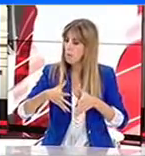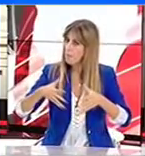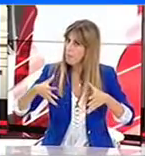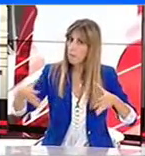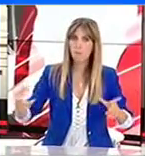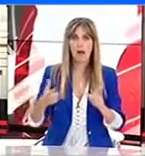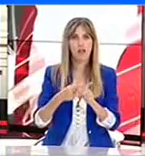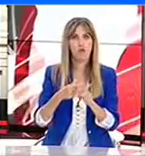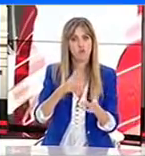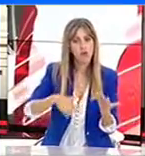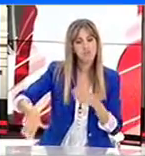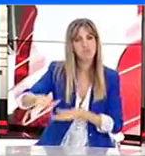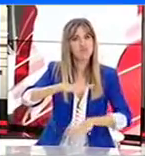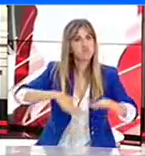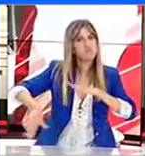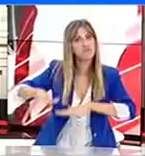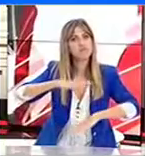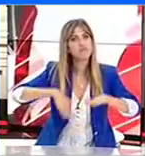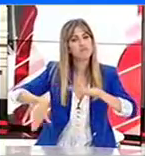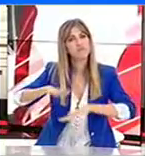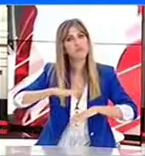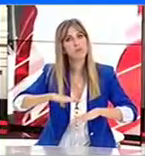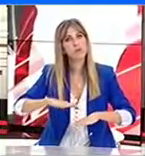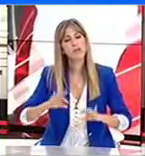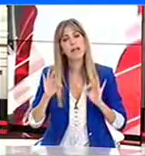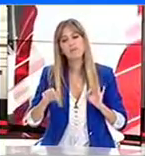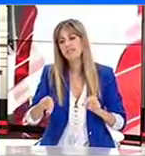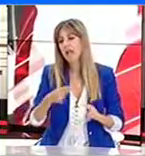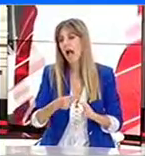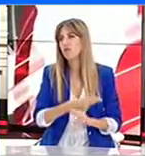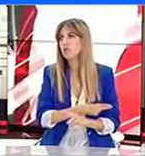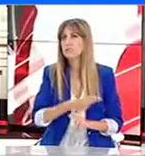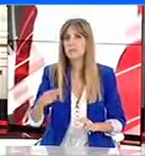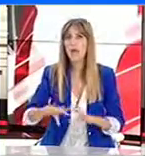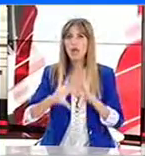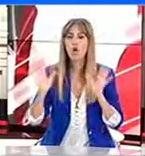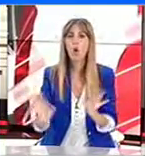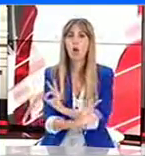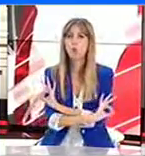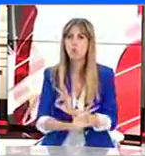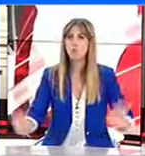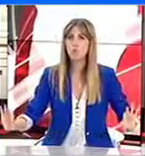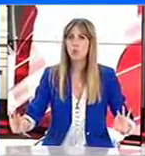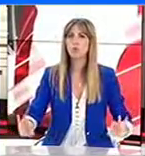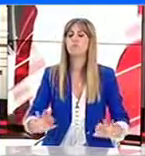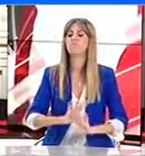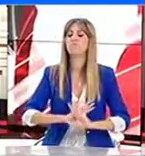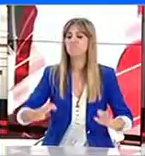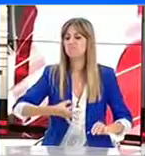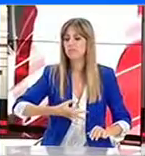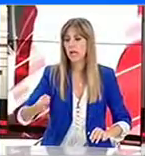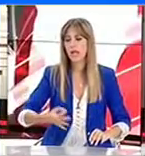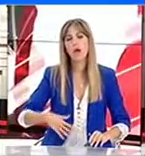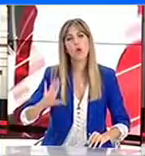Βεβαίως αυτό δεν σημαίνει ότι έχουμε καταφέρει να ανταποκριθούμε στις απαιτήσεις και στις προσδοκίες των πολιτών